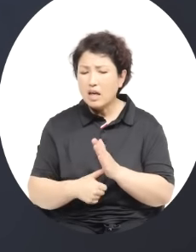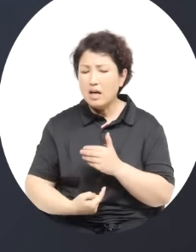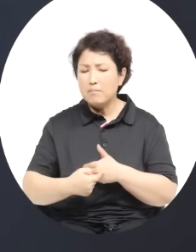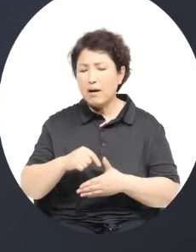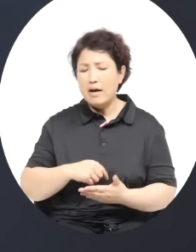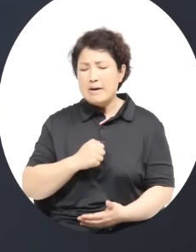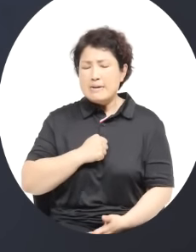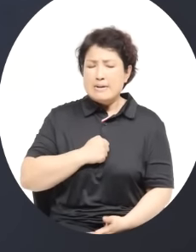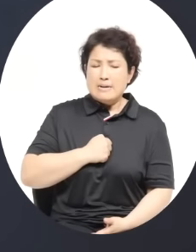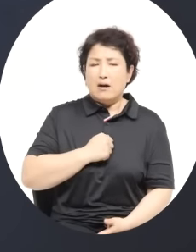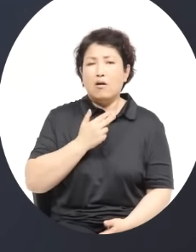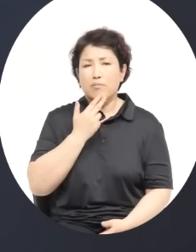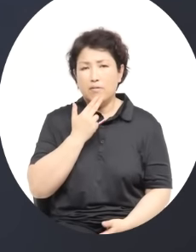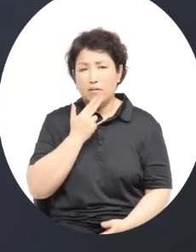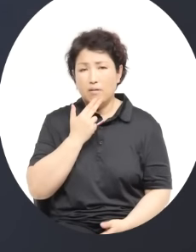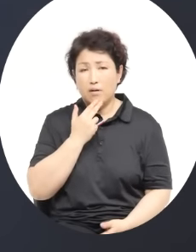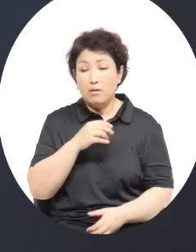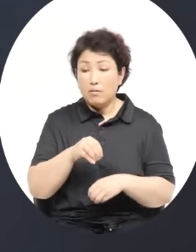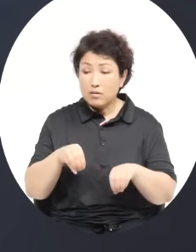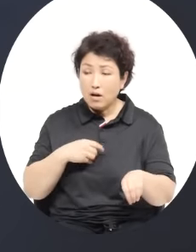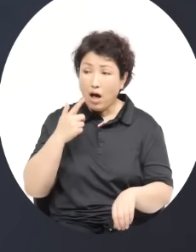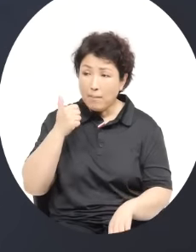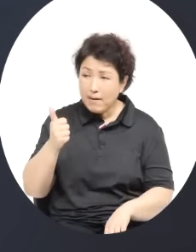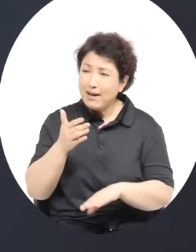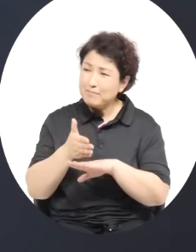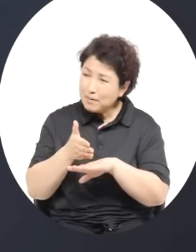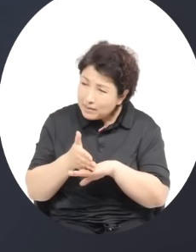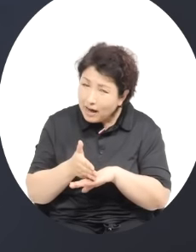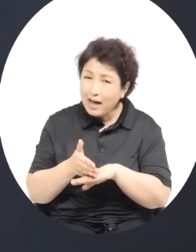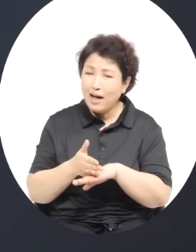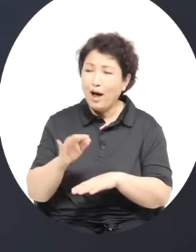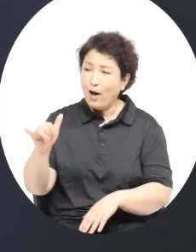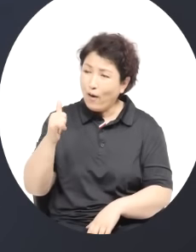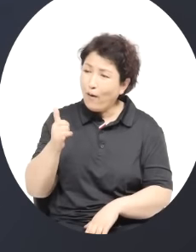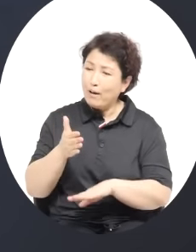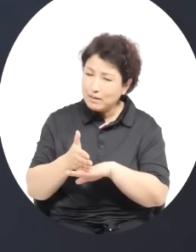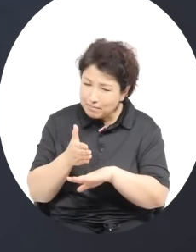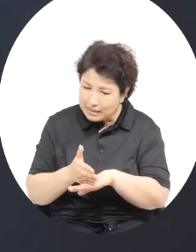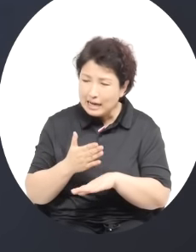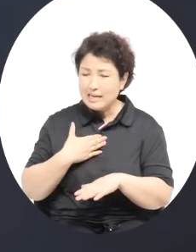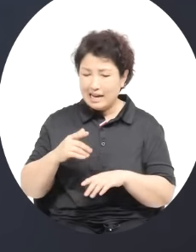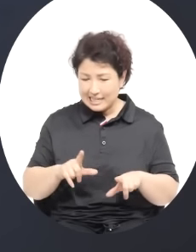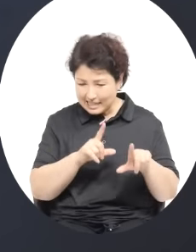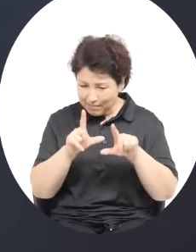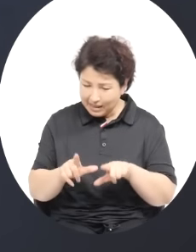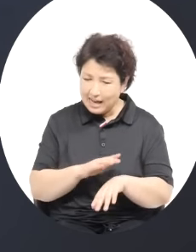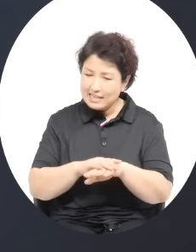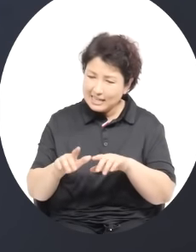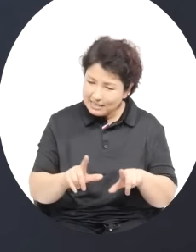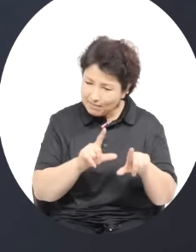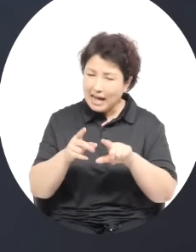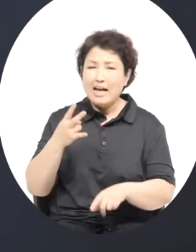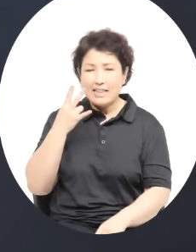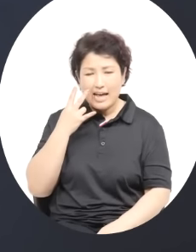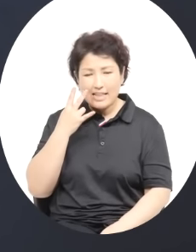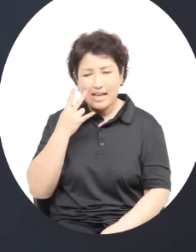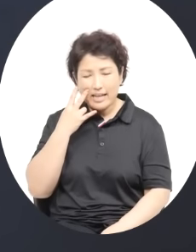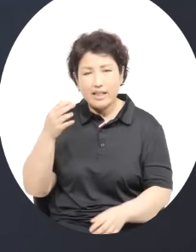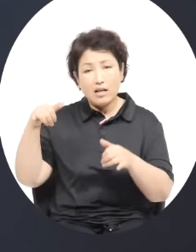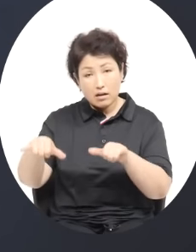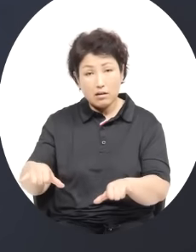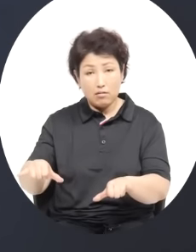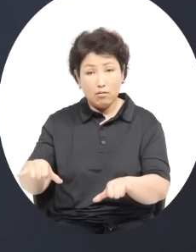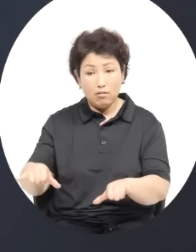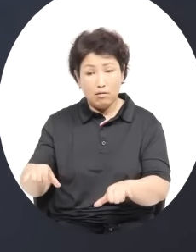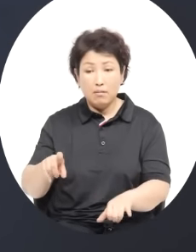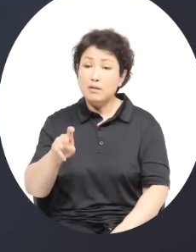힘들지 않아요. 네네 아버지 네네 전화 주셔서 감사합니다. 네네 잘 지내고 있습니다. 네네네네 이렇게 끊으면 되잖아요.